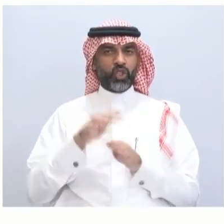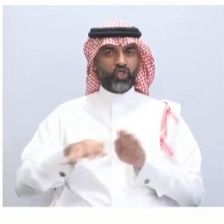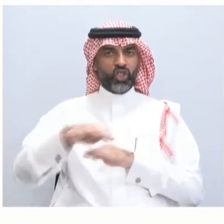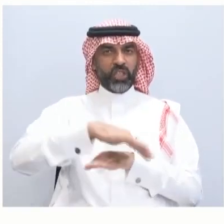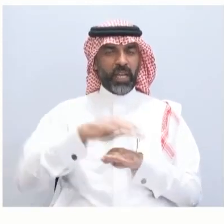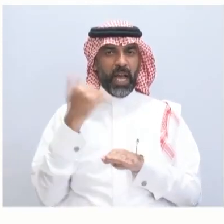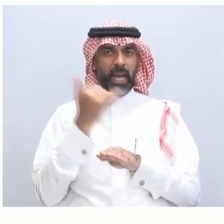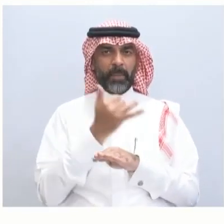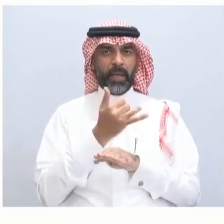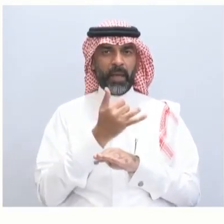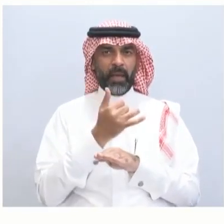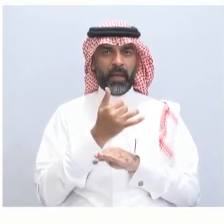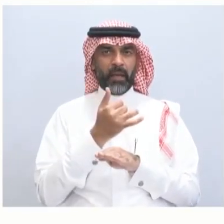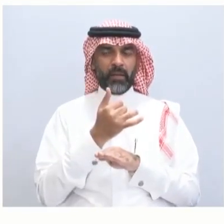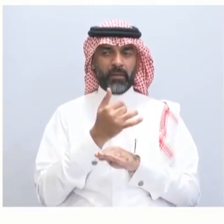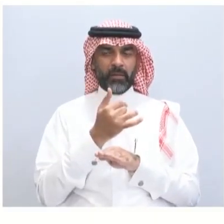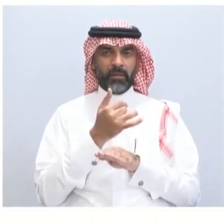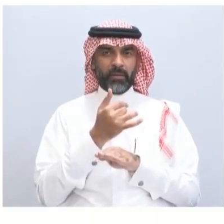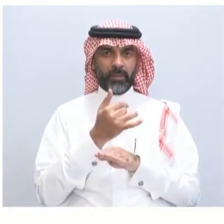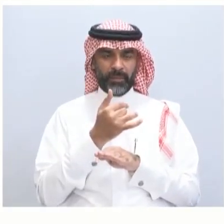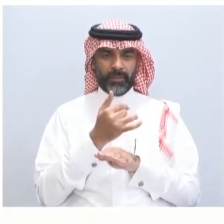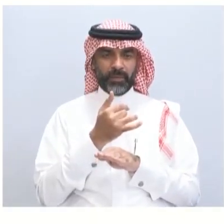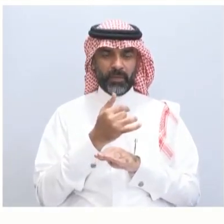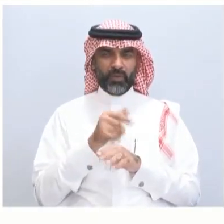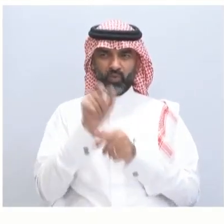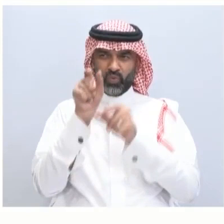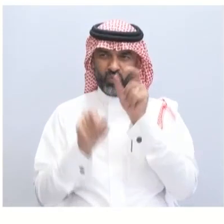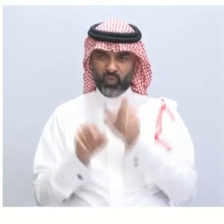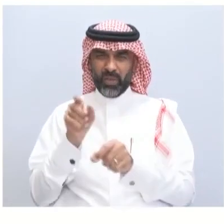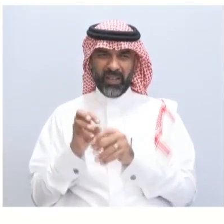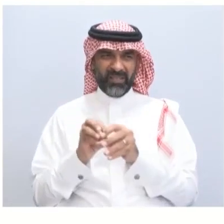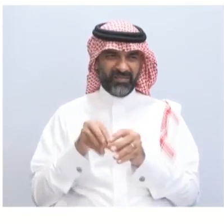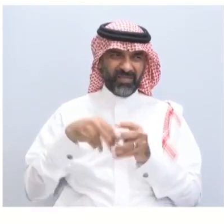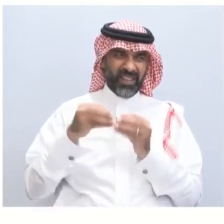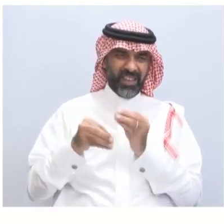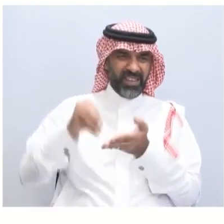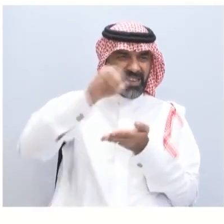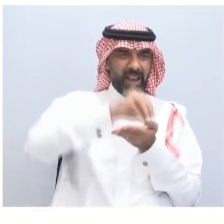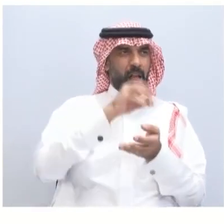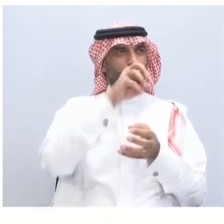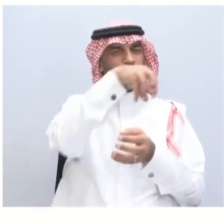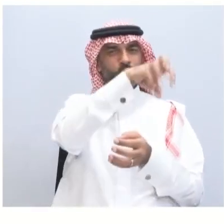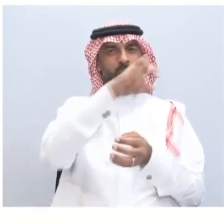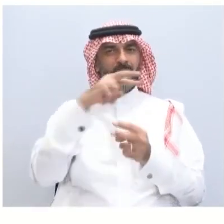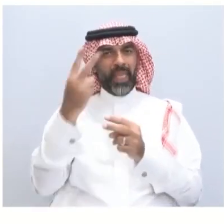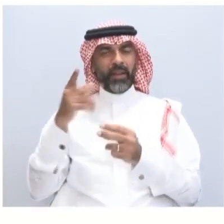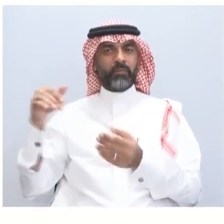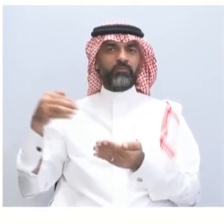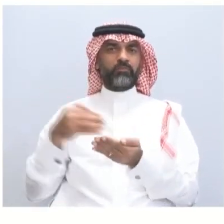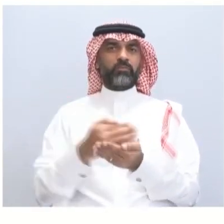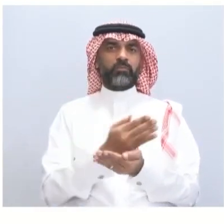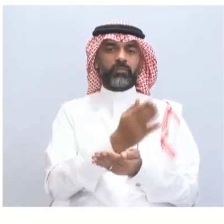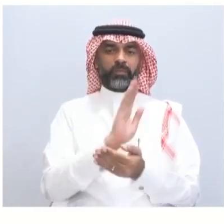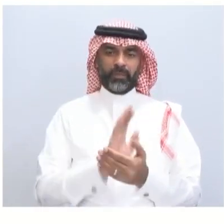الى دول اخرى هجرات السكان الى دول اخرى اذا هذه من الناحيه